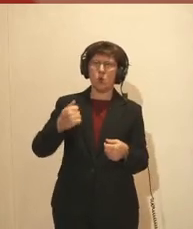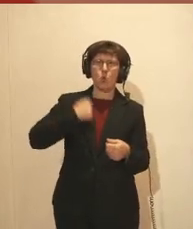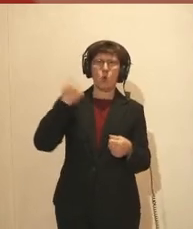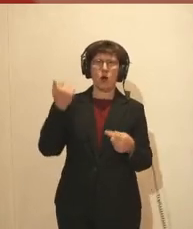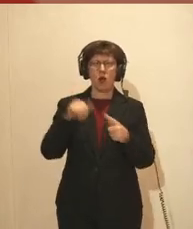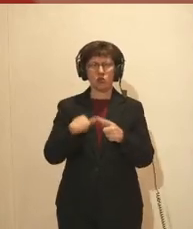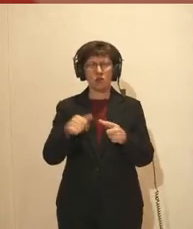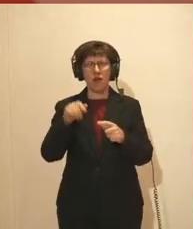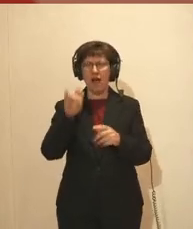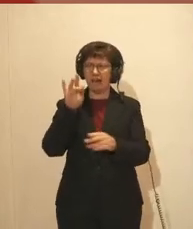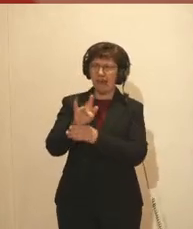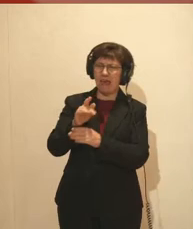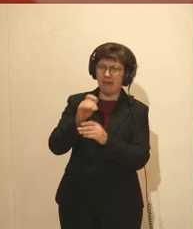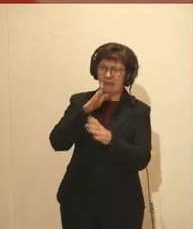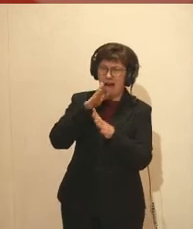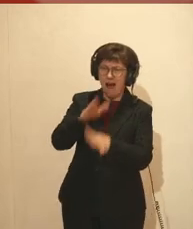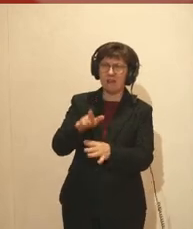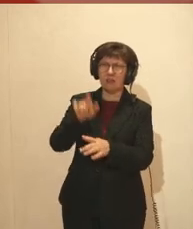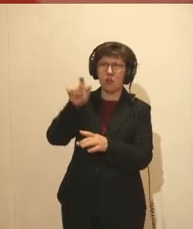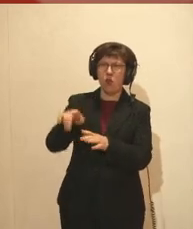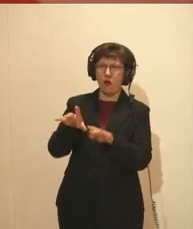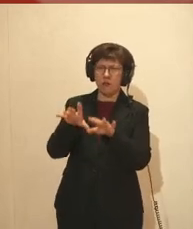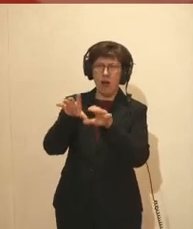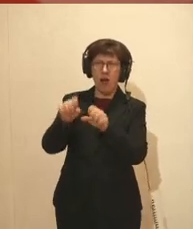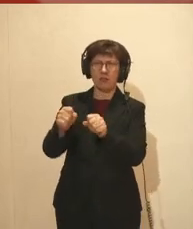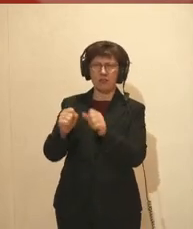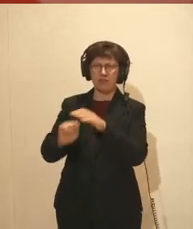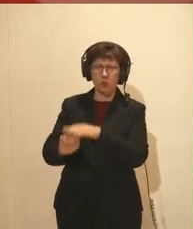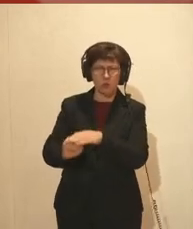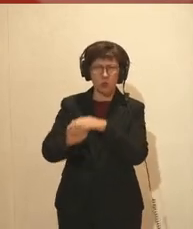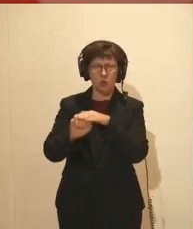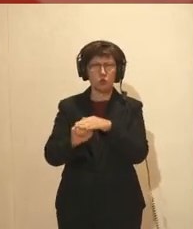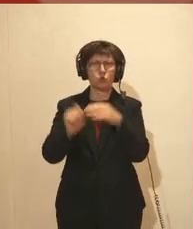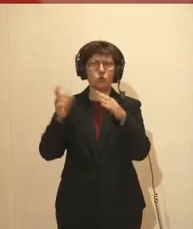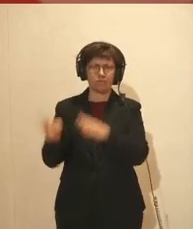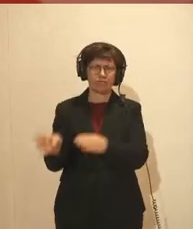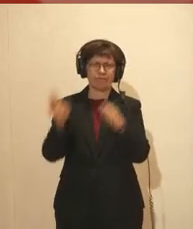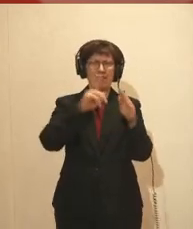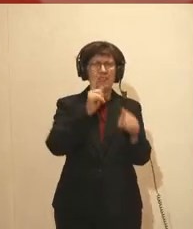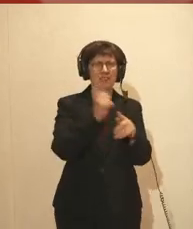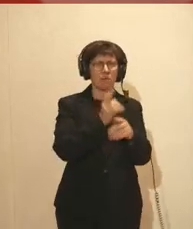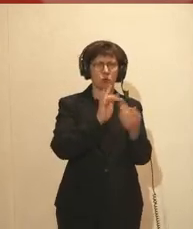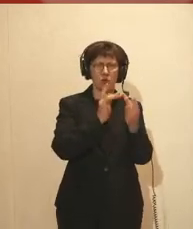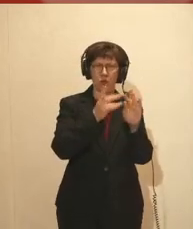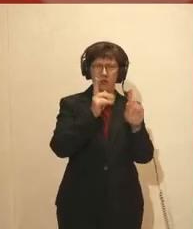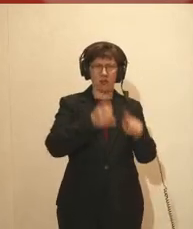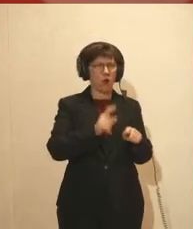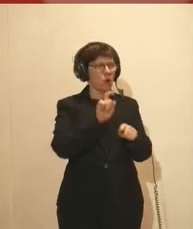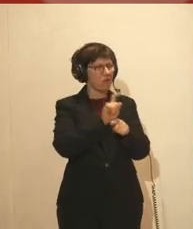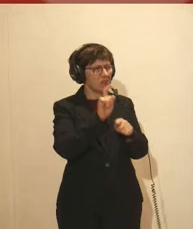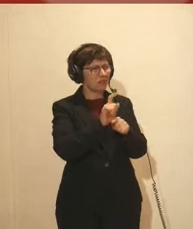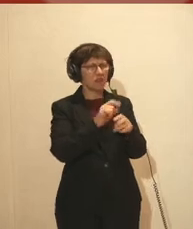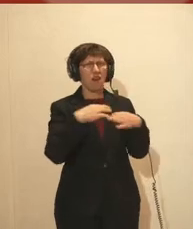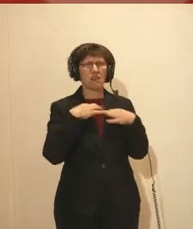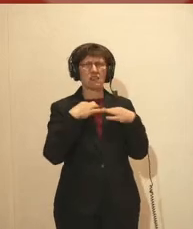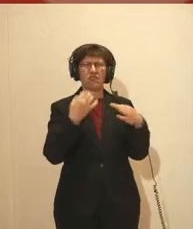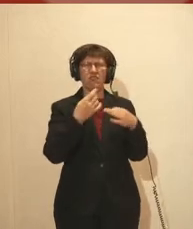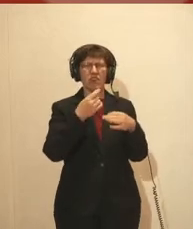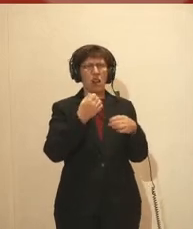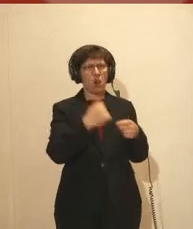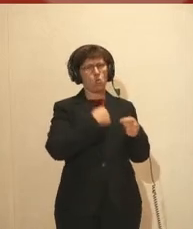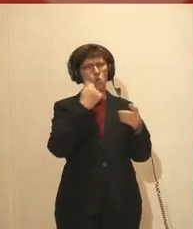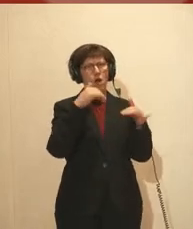einstehen dass wir leute unterstützen die angegriffen werden dass das auch im netz passiert also dass da eine digitale zivilcourage